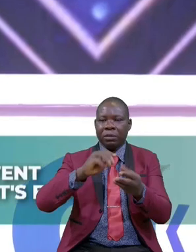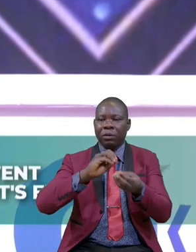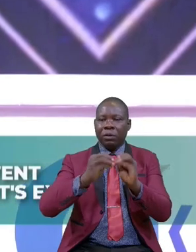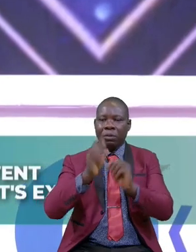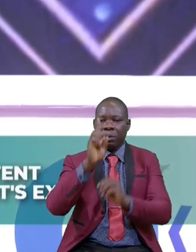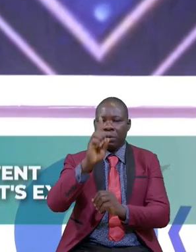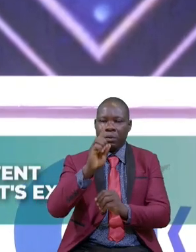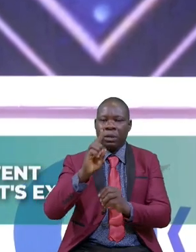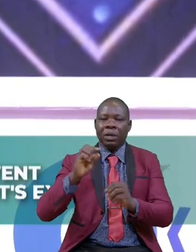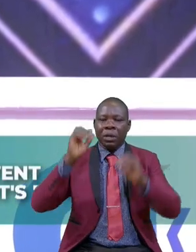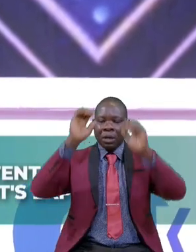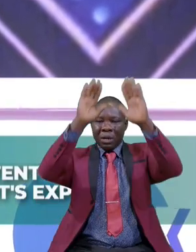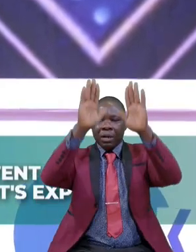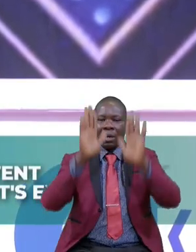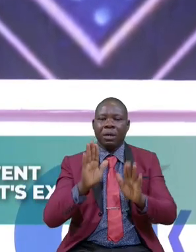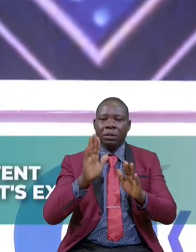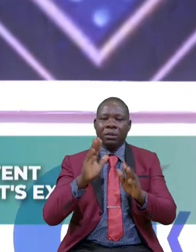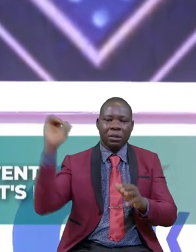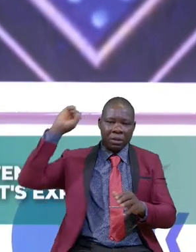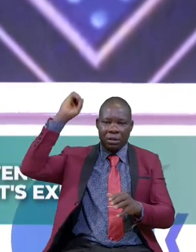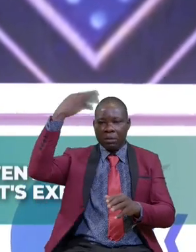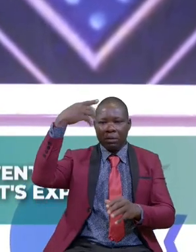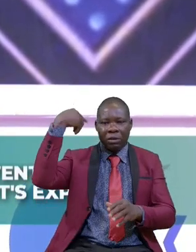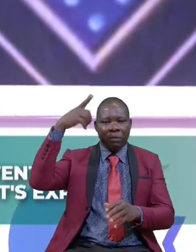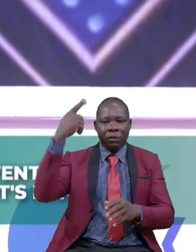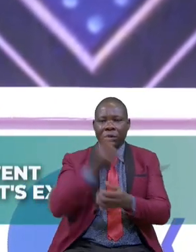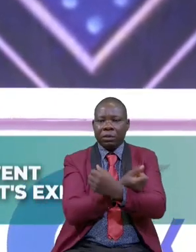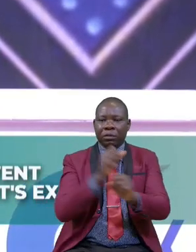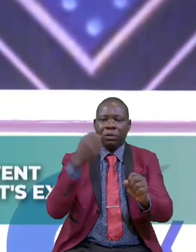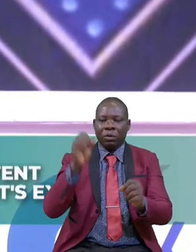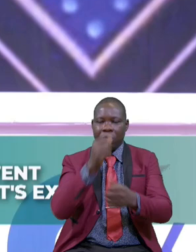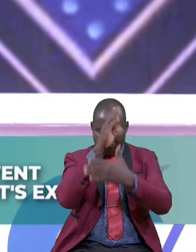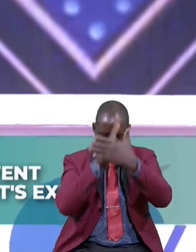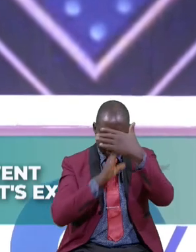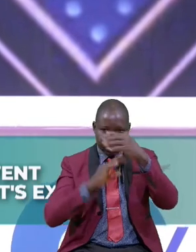salut des pécheurs pénitents. Deuxième point,